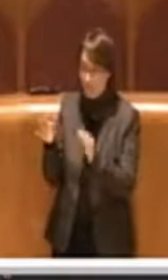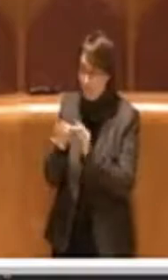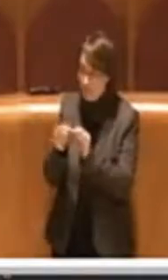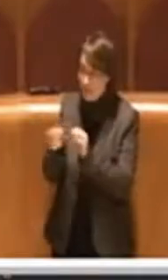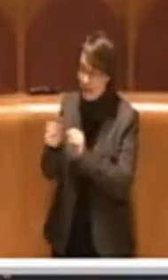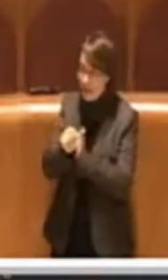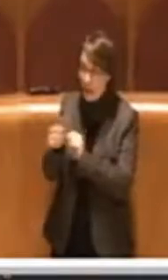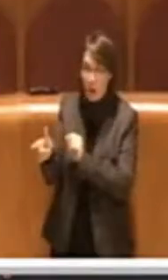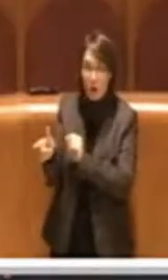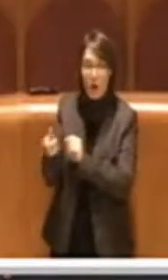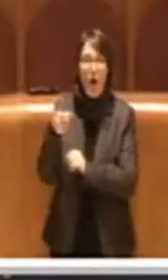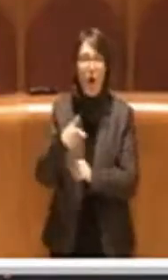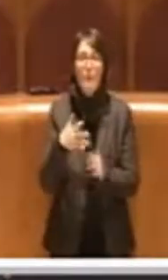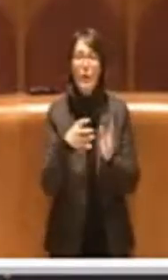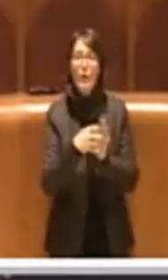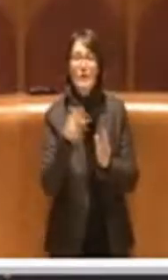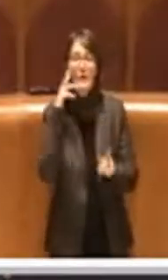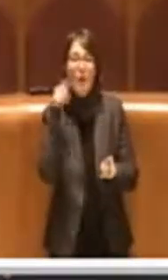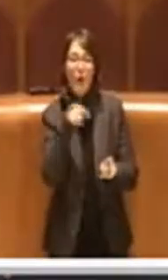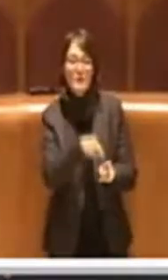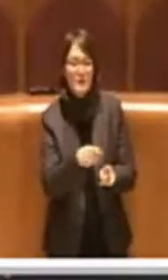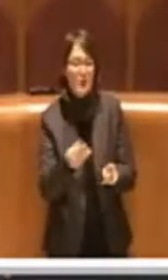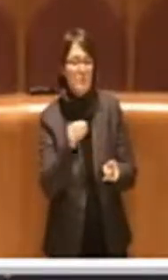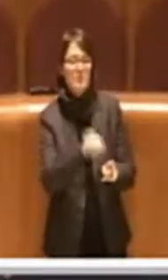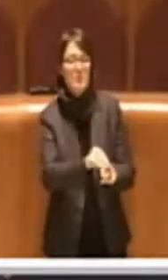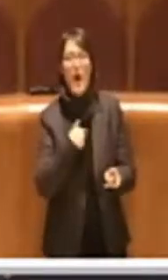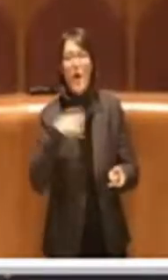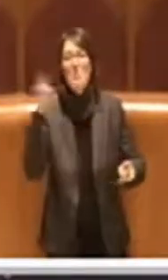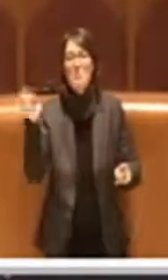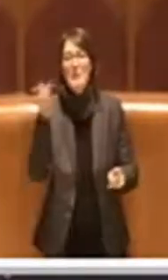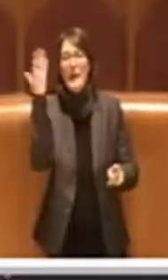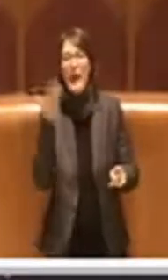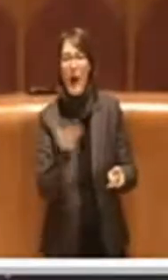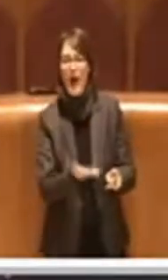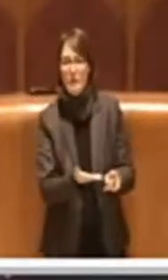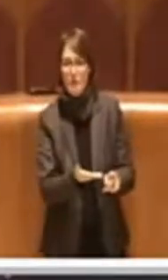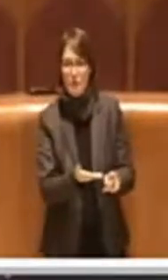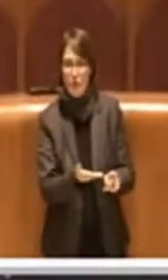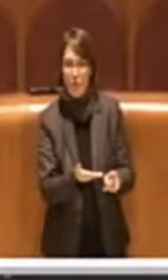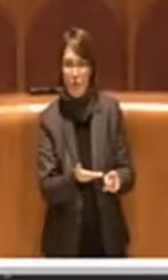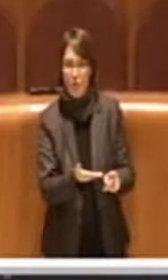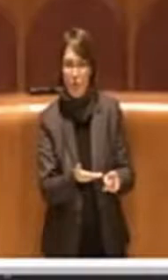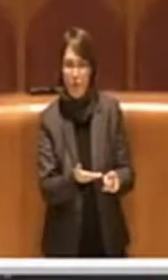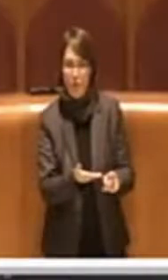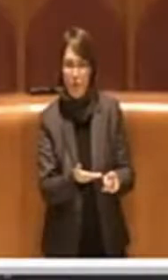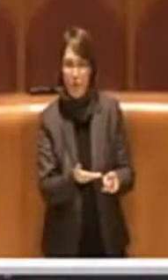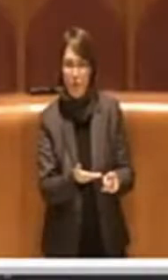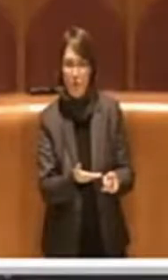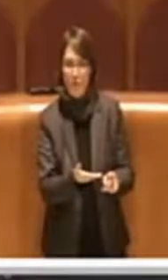quel simbolo è stato messo per assoluto caso, nel senso che era